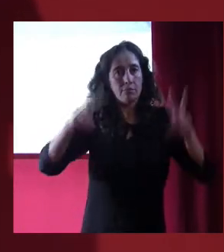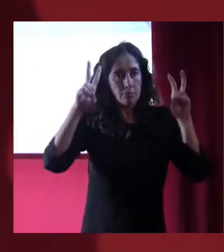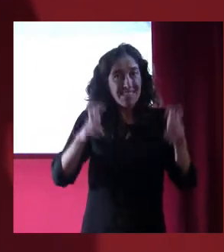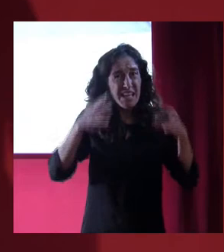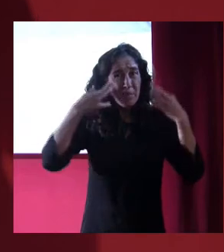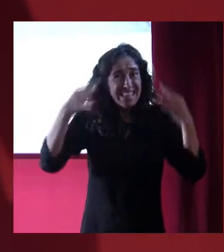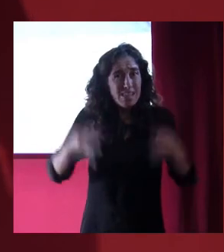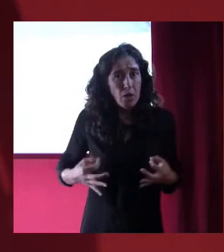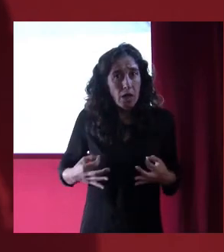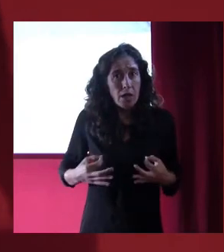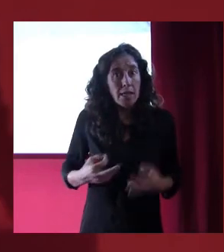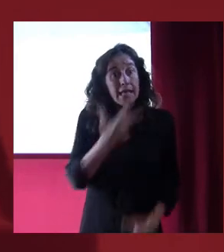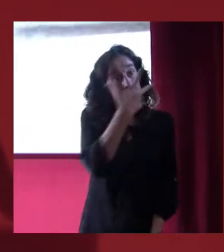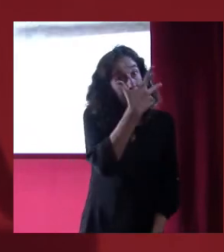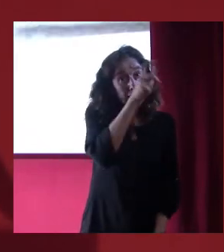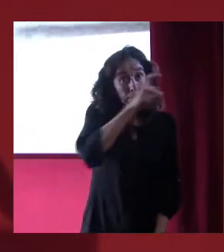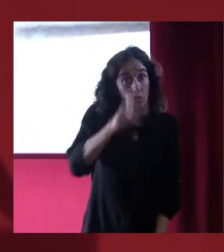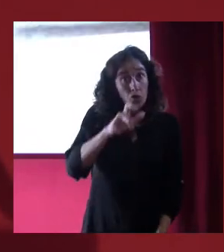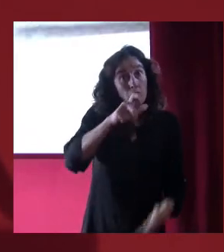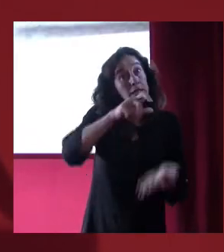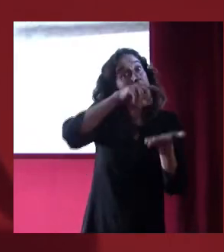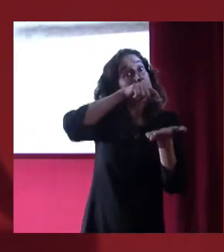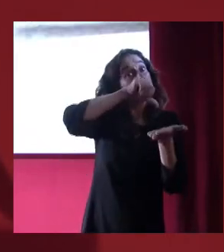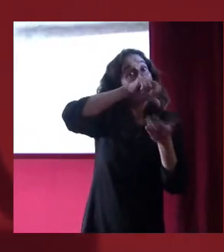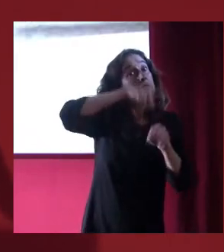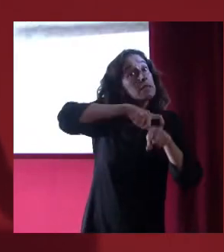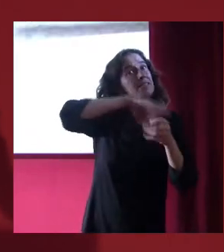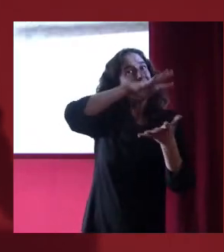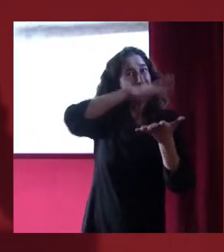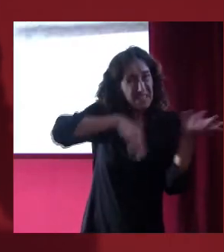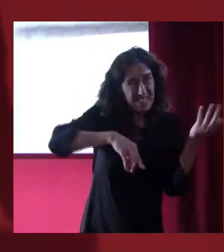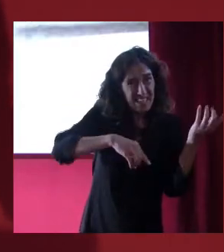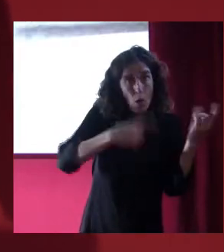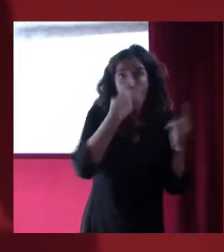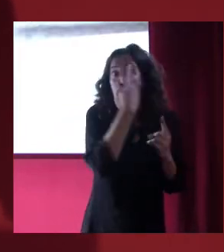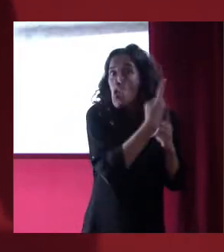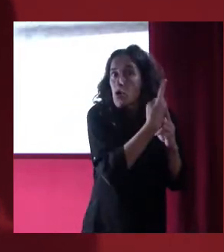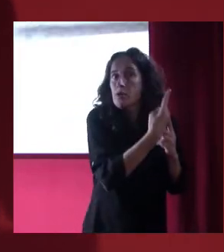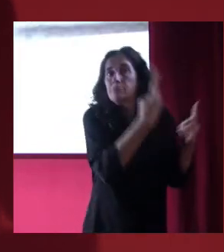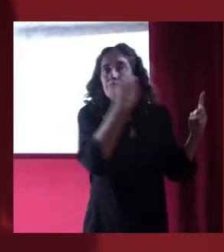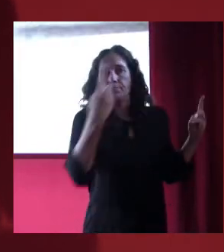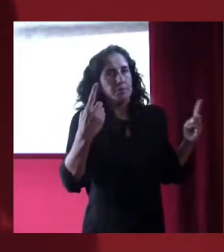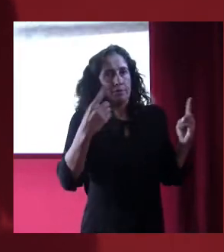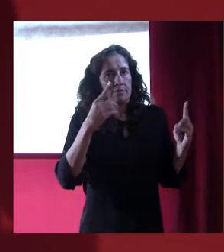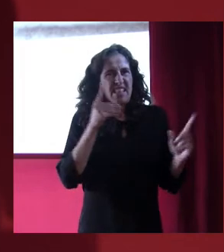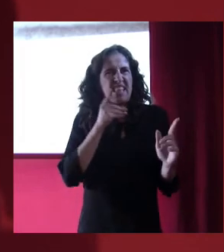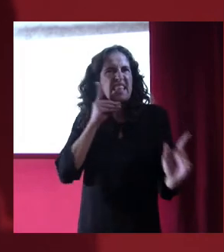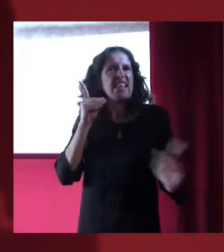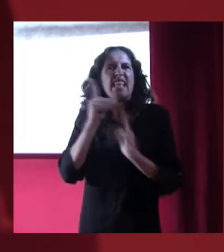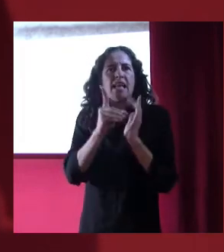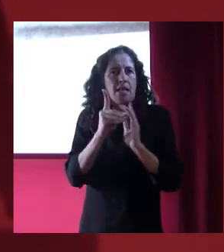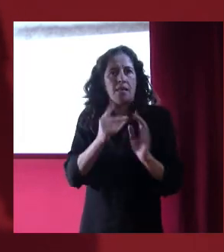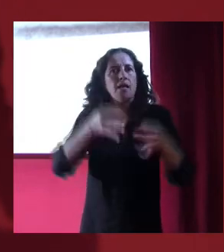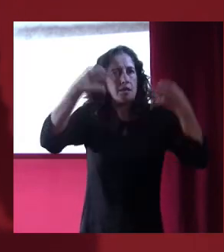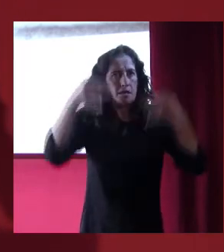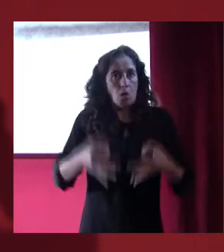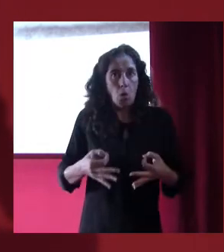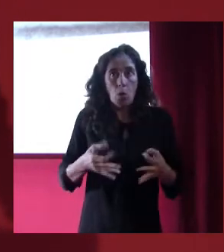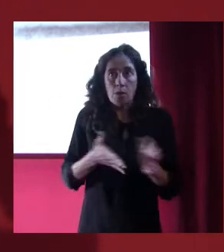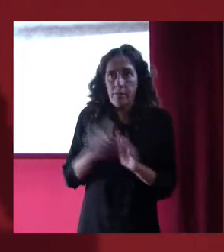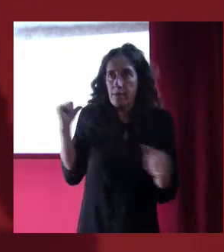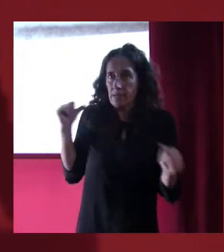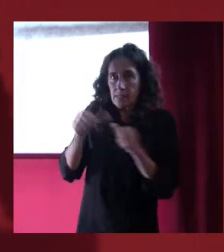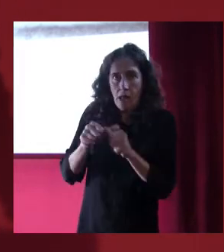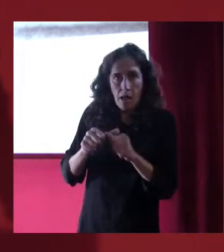Pràcticament un de cada tres barcelonins serà víctima d'un delicte abans que acabi l'any. Mai a la història